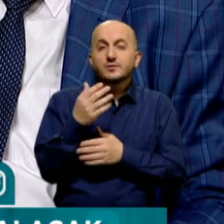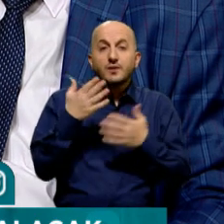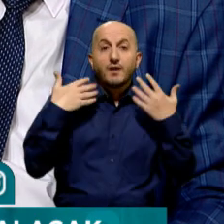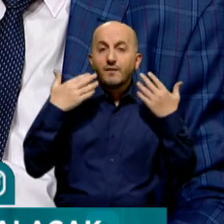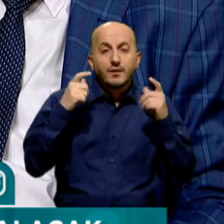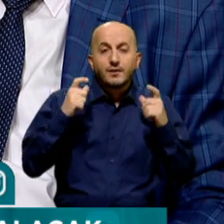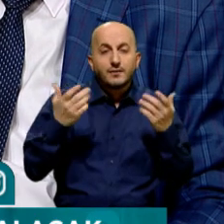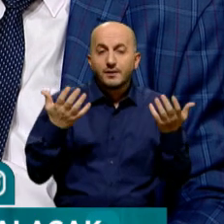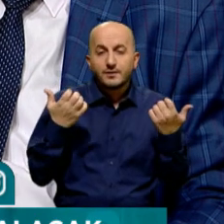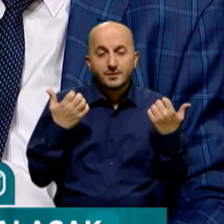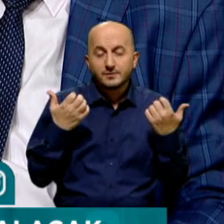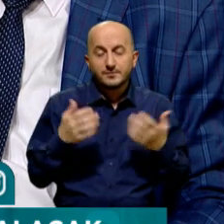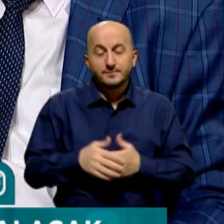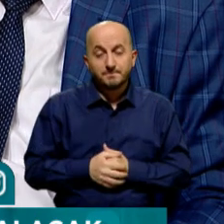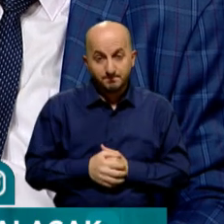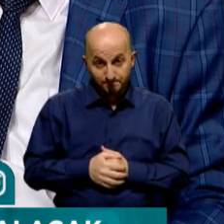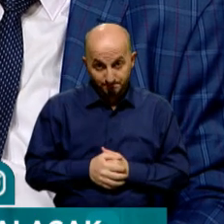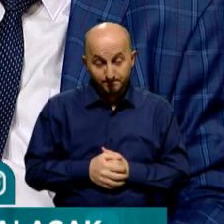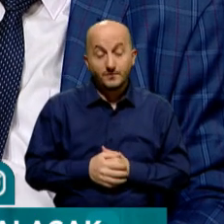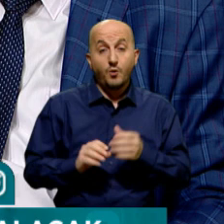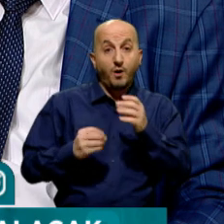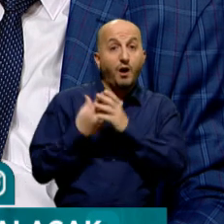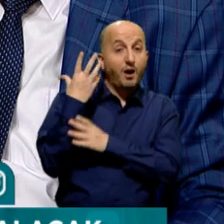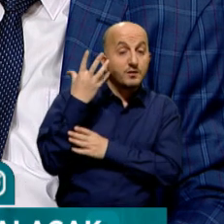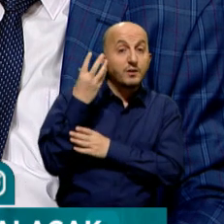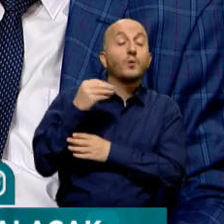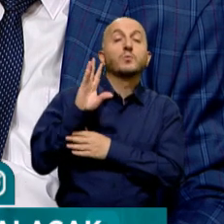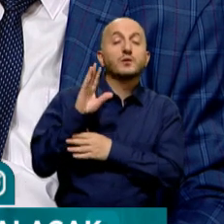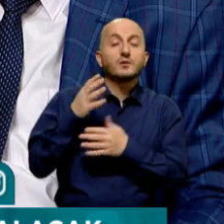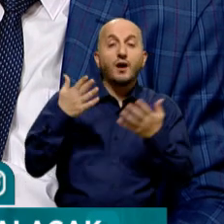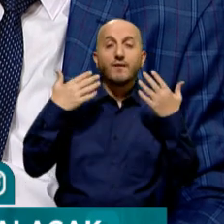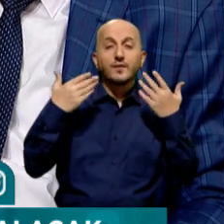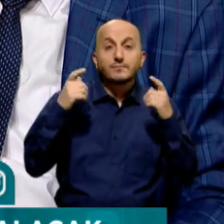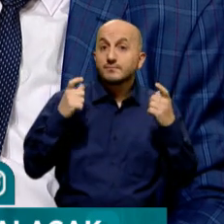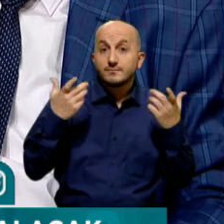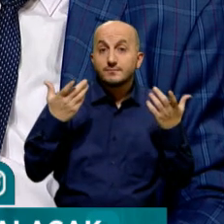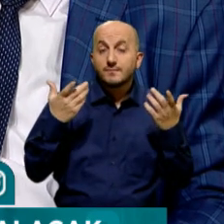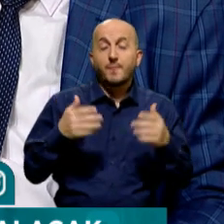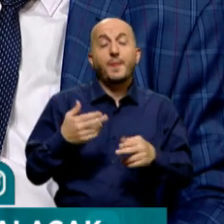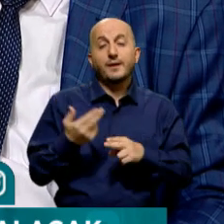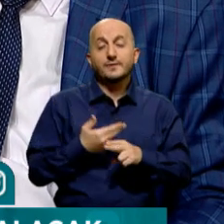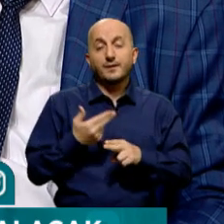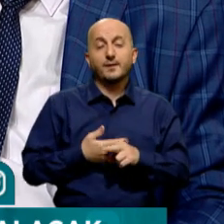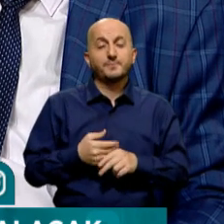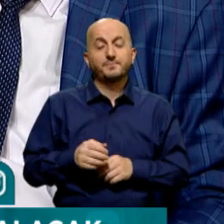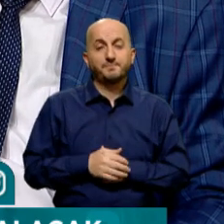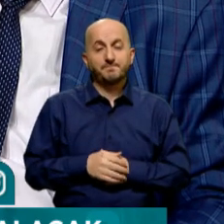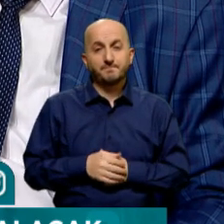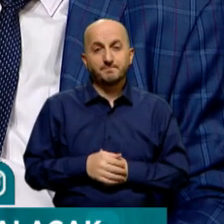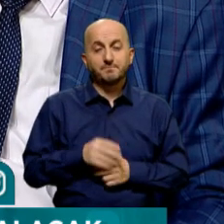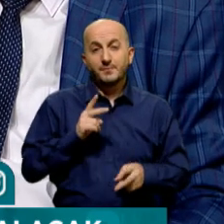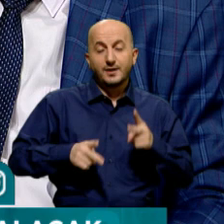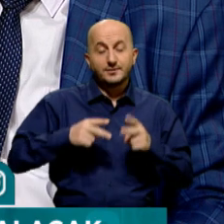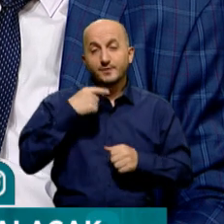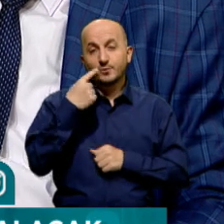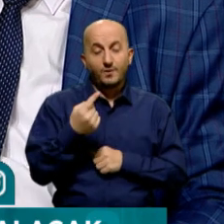bulacaktık? Ya. O ağaçlar olmasaydı biz oksijeni nereden bulacaktık? Mesela yeri gelmişken söylüyorum. Bazen